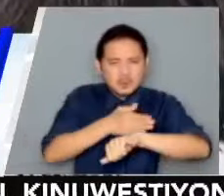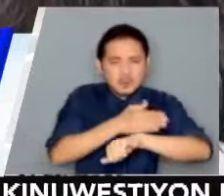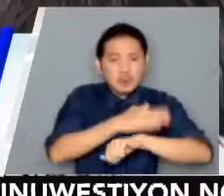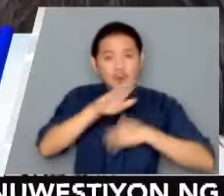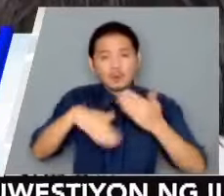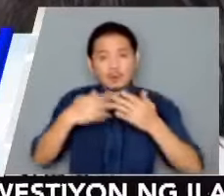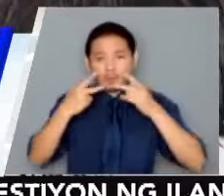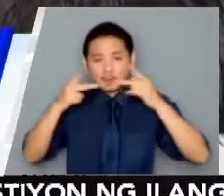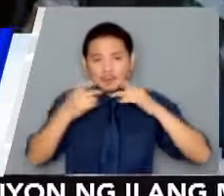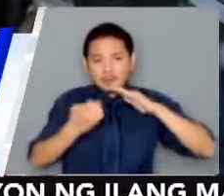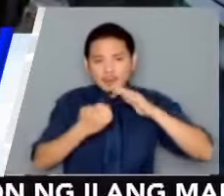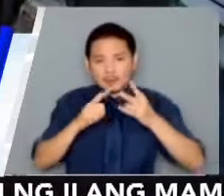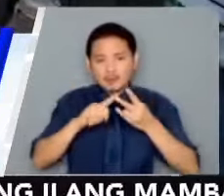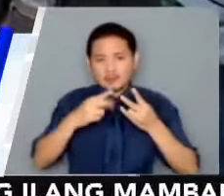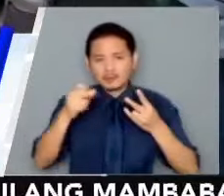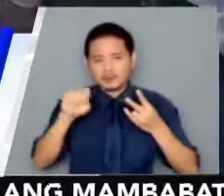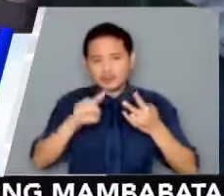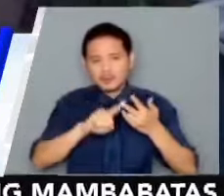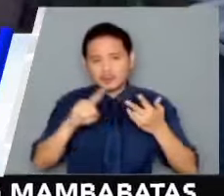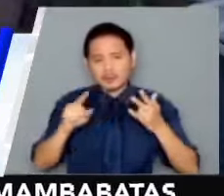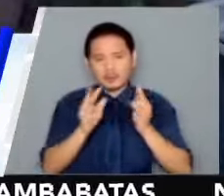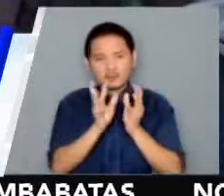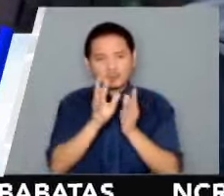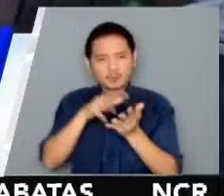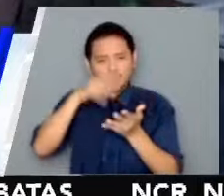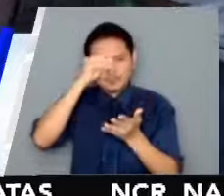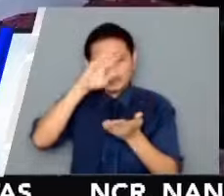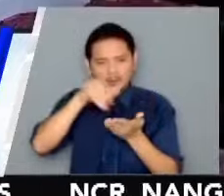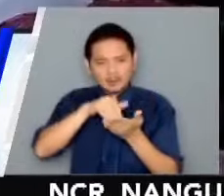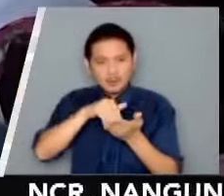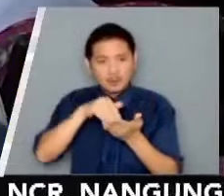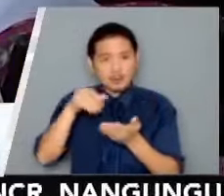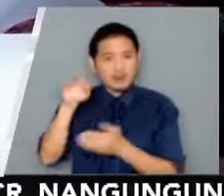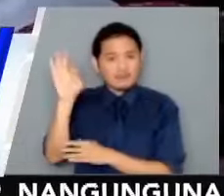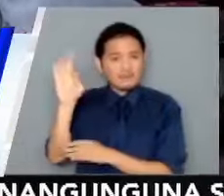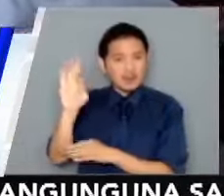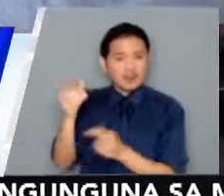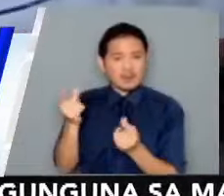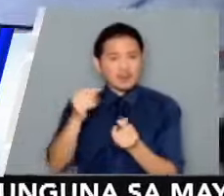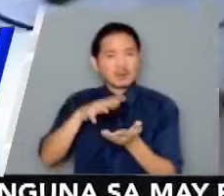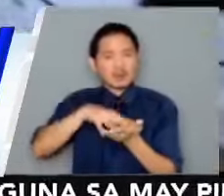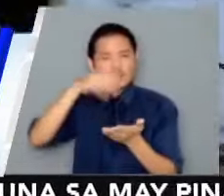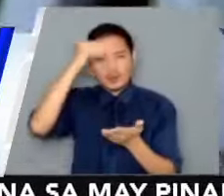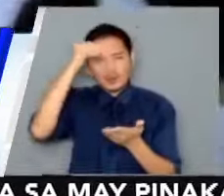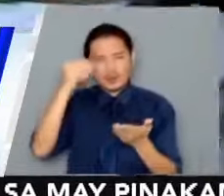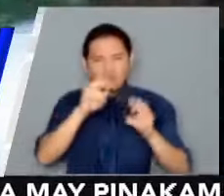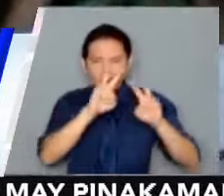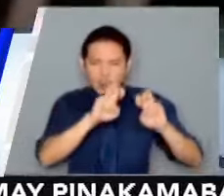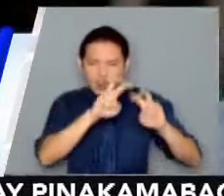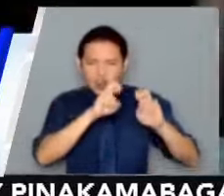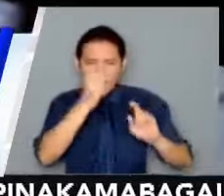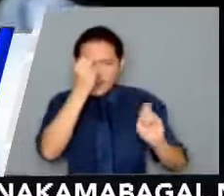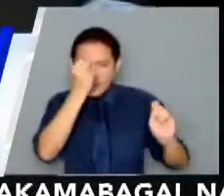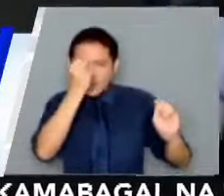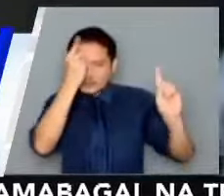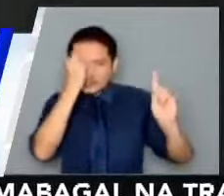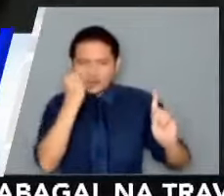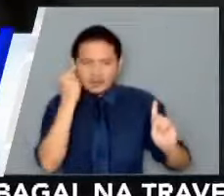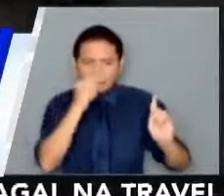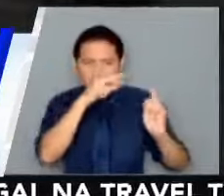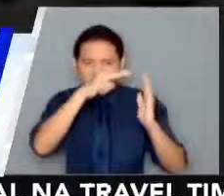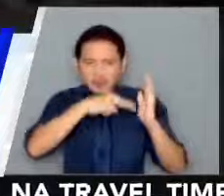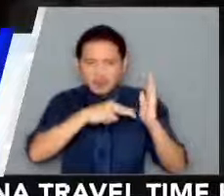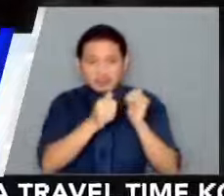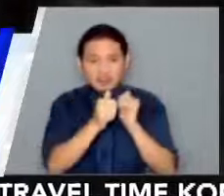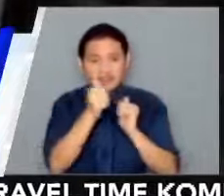at community learning center. Itutuon ng Biyernes sa reading comprehension. Ayon kasi sa DepEd, kailangan pagbutihin ang proficiency level ng mga mag-aaral